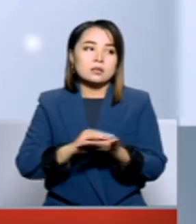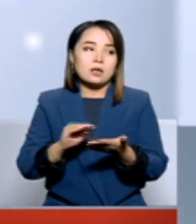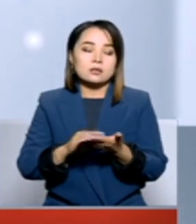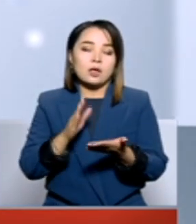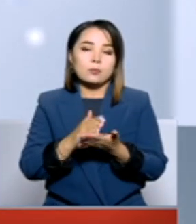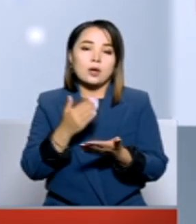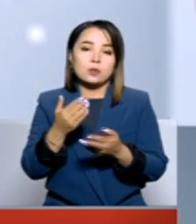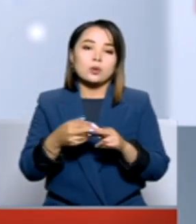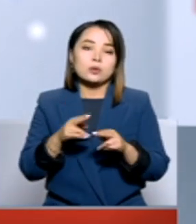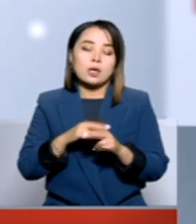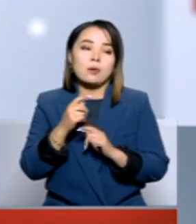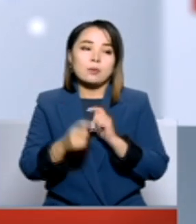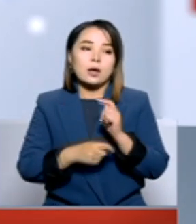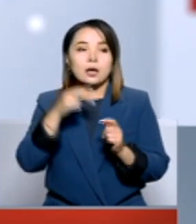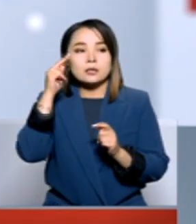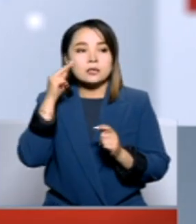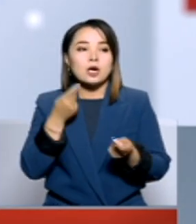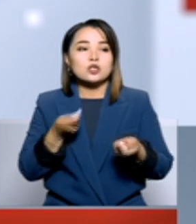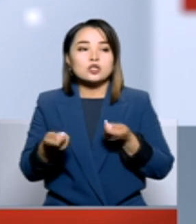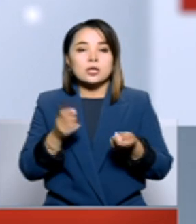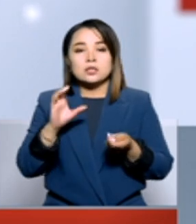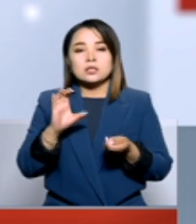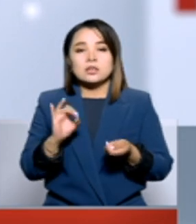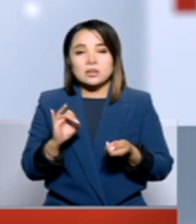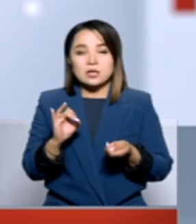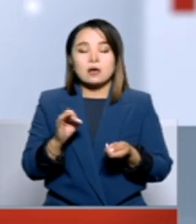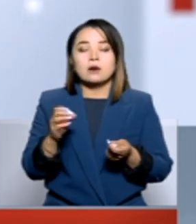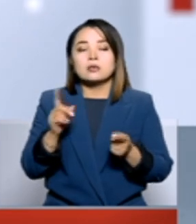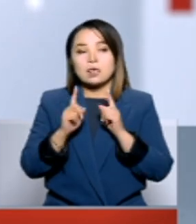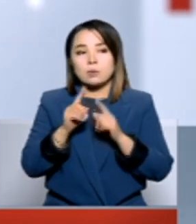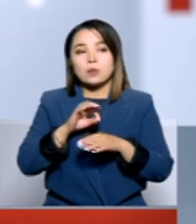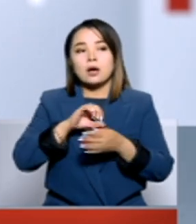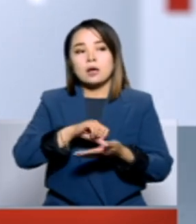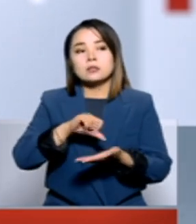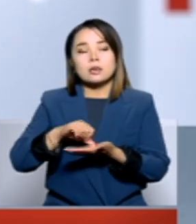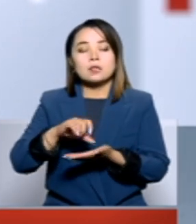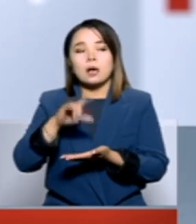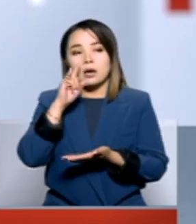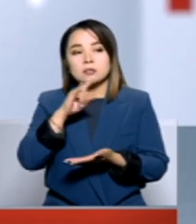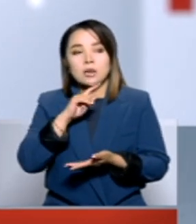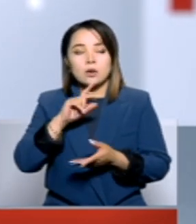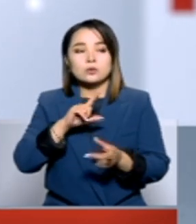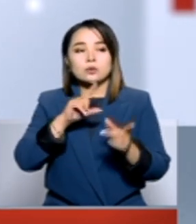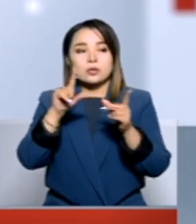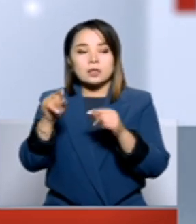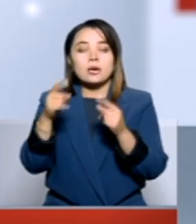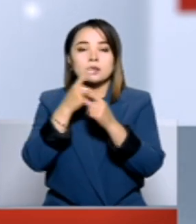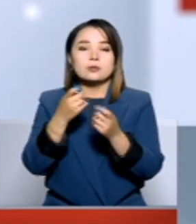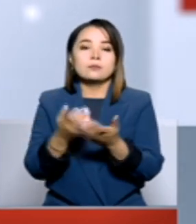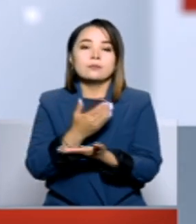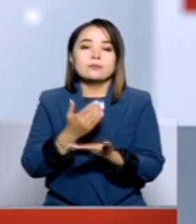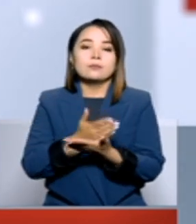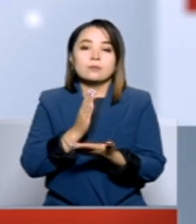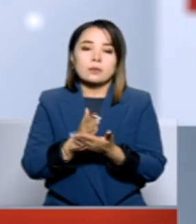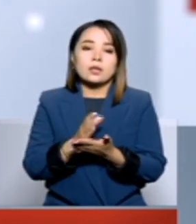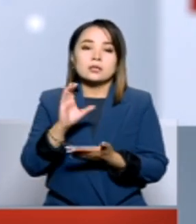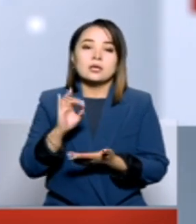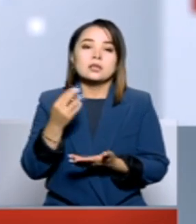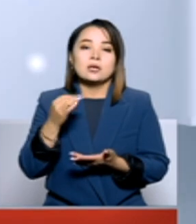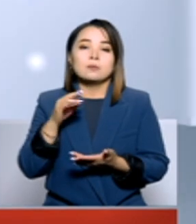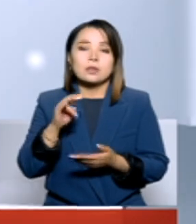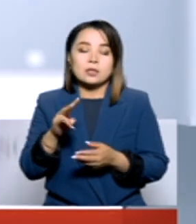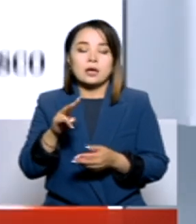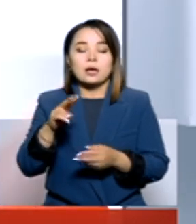жоқ. Оның материалы Қытай жетекшісі Си саммитке қатысу үшін Қазақстанға ұшты деген тақырыппен жарияланды. Си